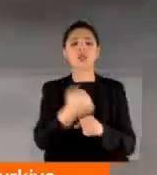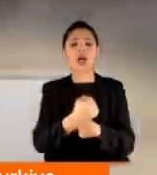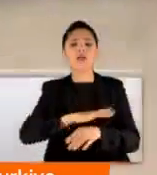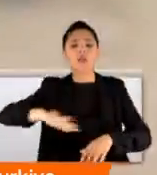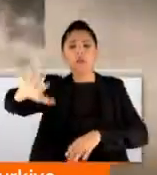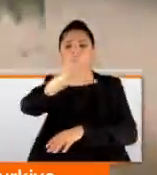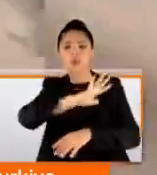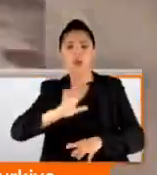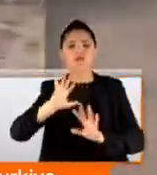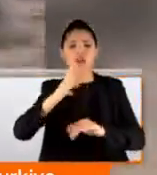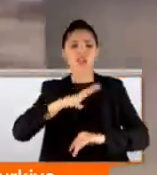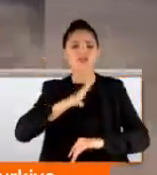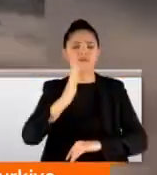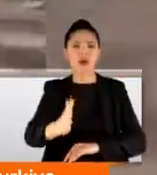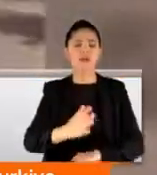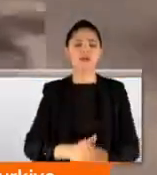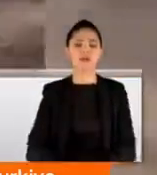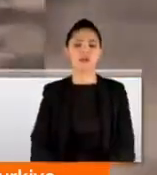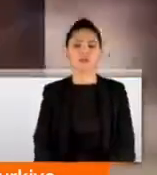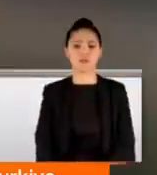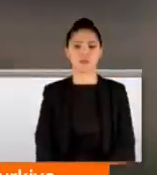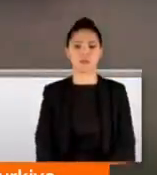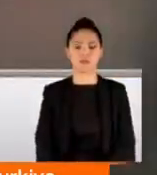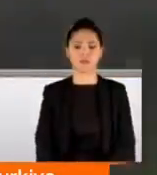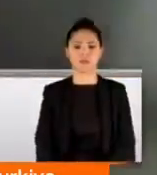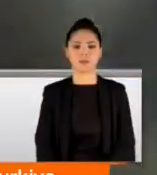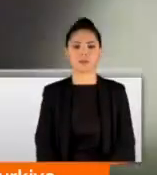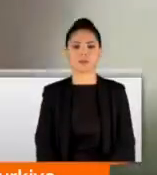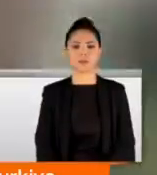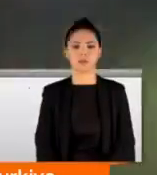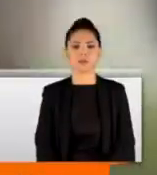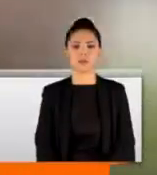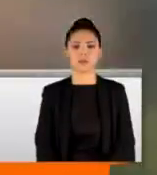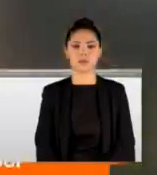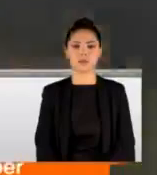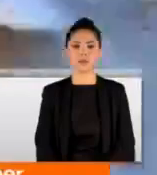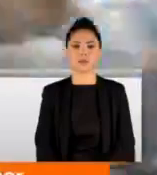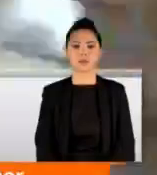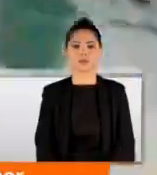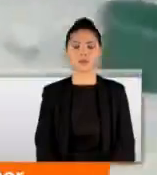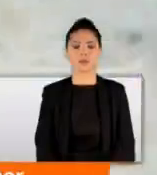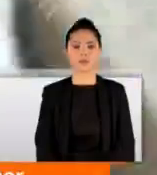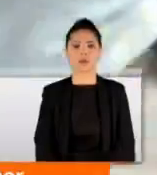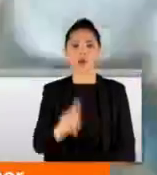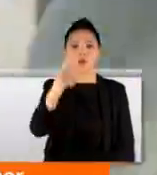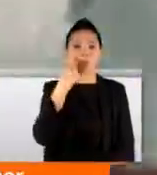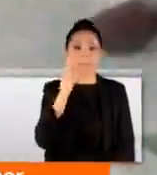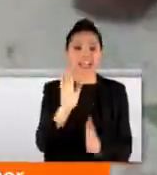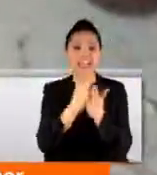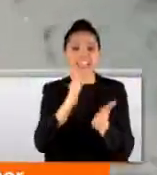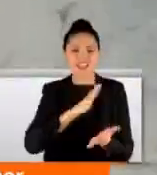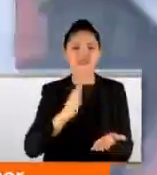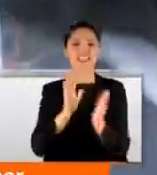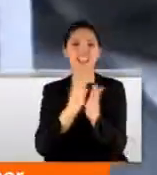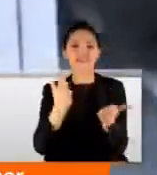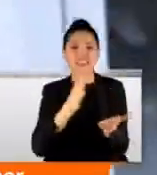yığınlarıyla kaplandı. Kimse var mı? En az 10 katlı bina burası. Bakın burada kitaplar var,